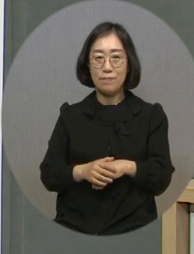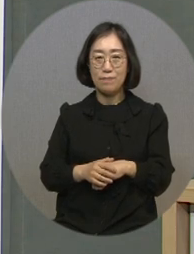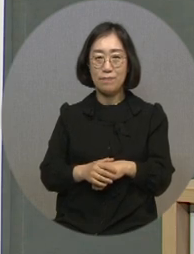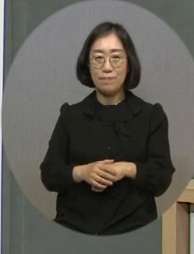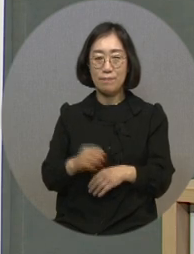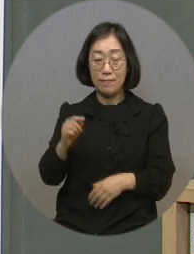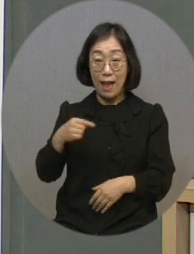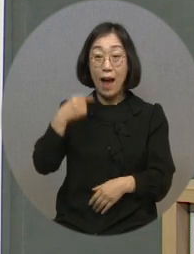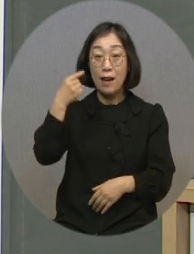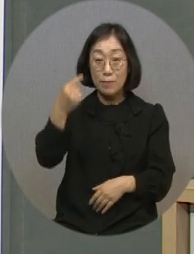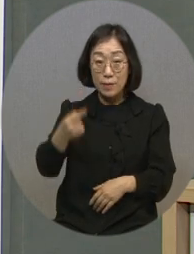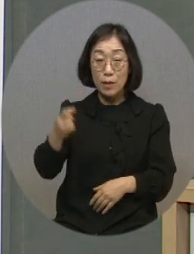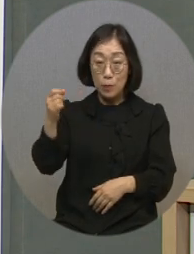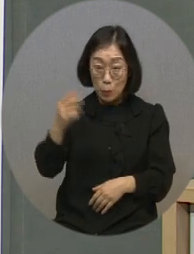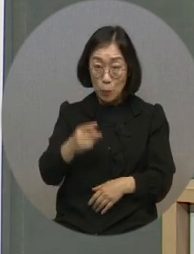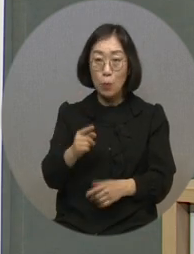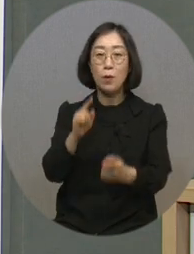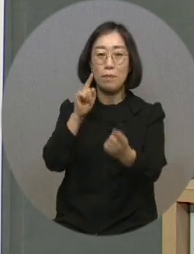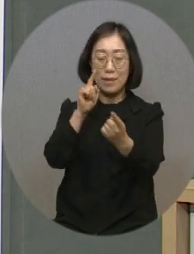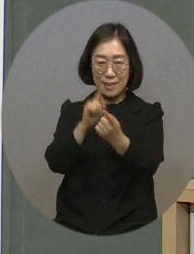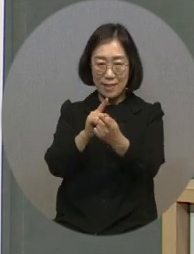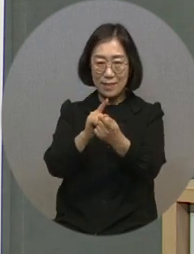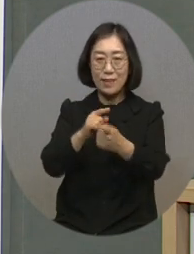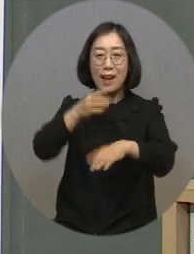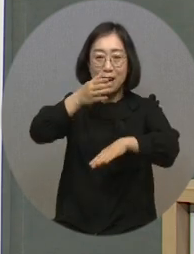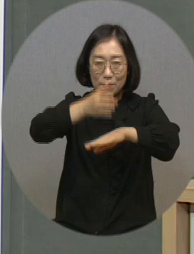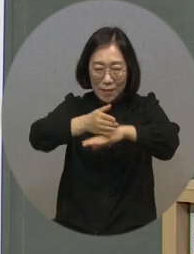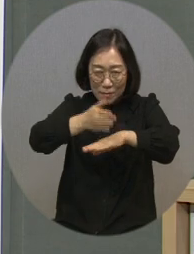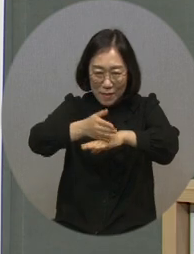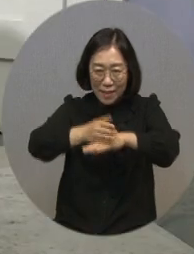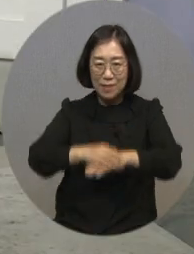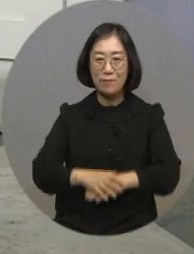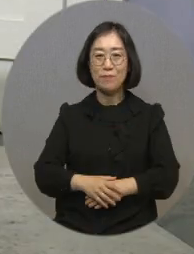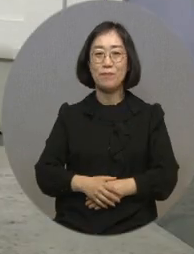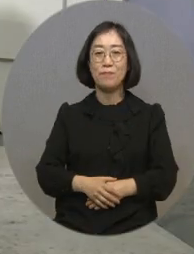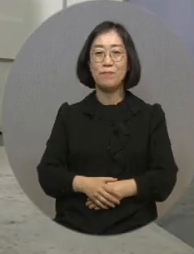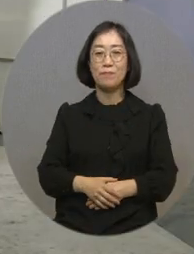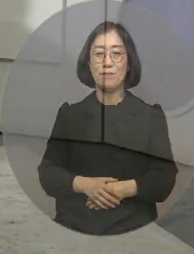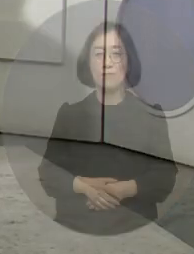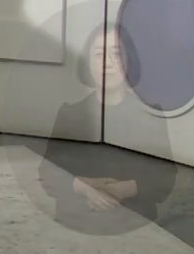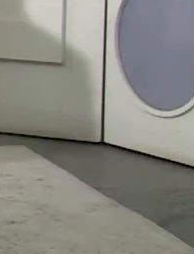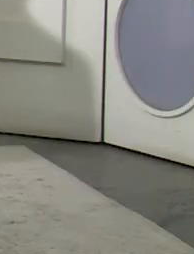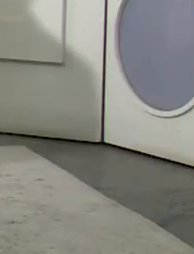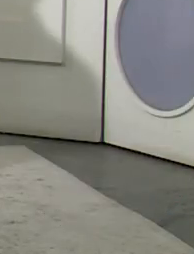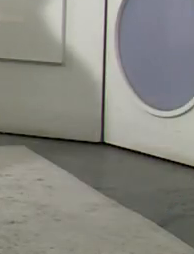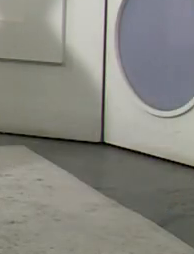다음 시간에 여러분을 모시겠습니다. 감사합니다.